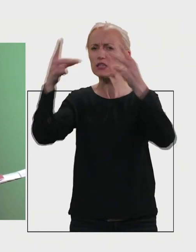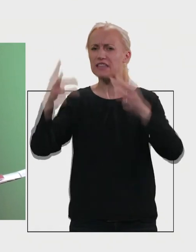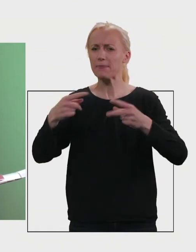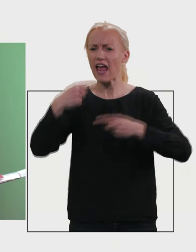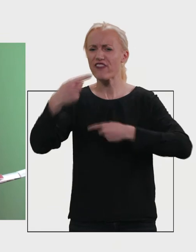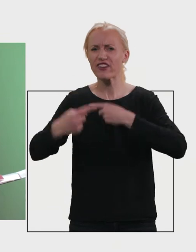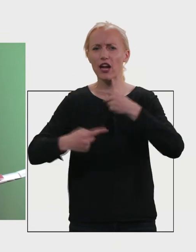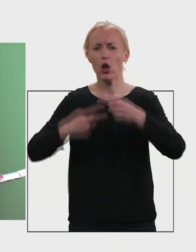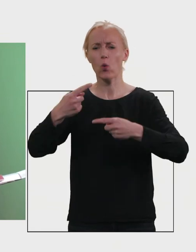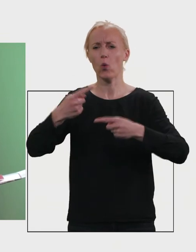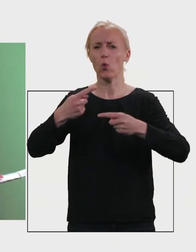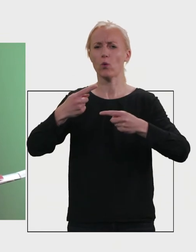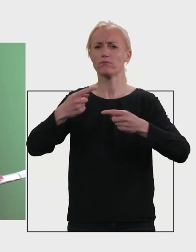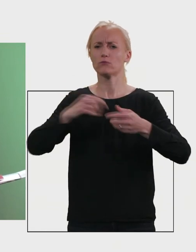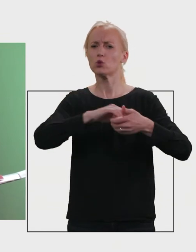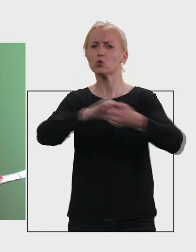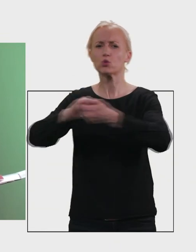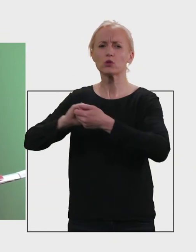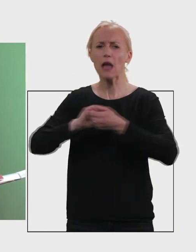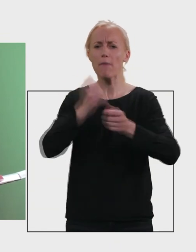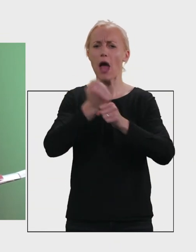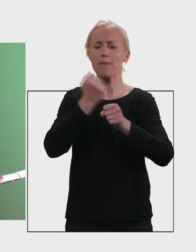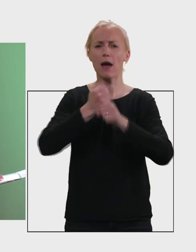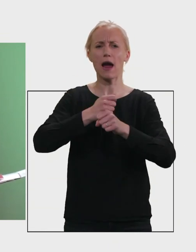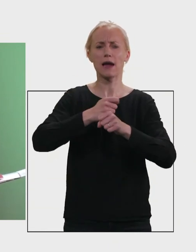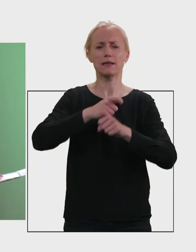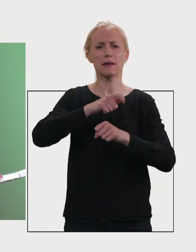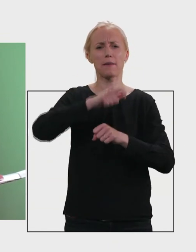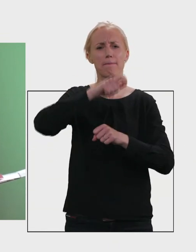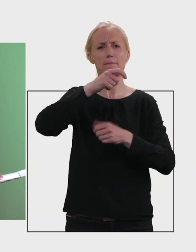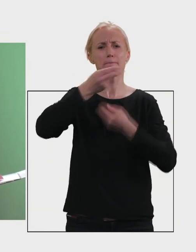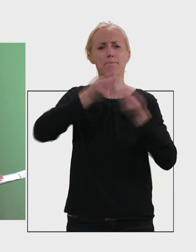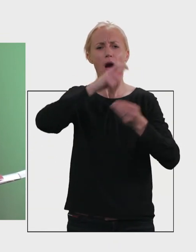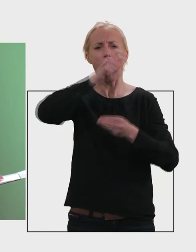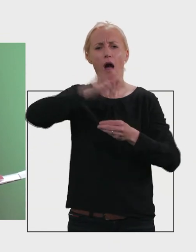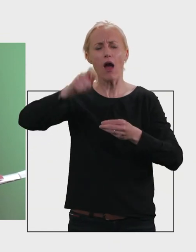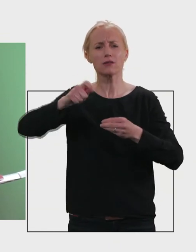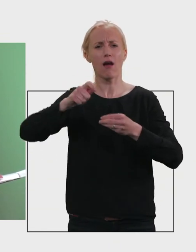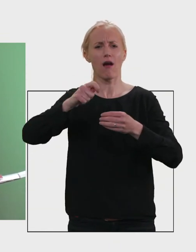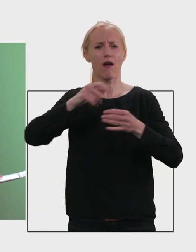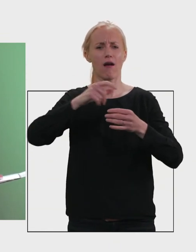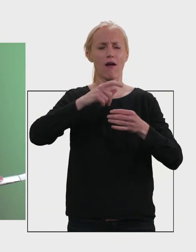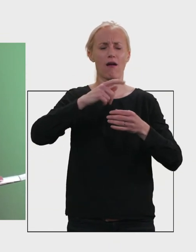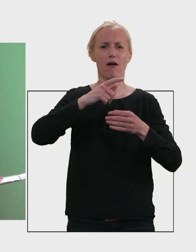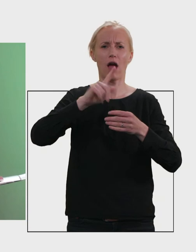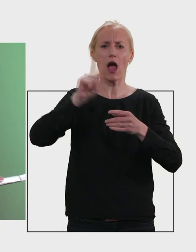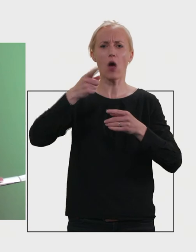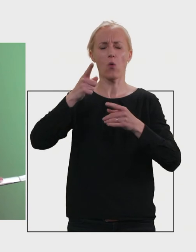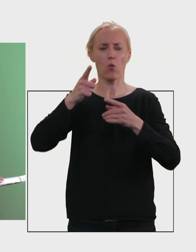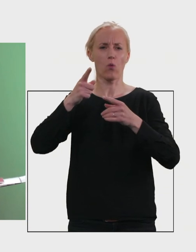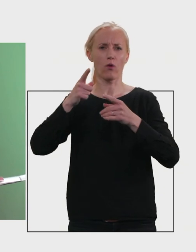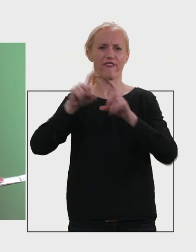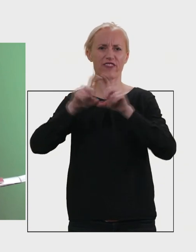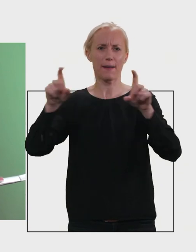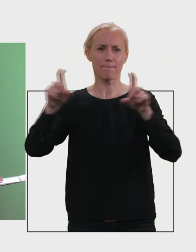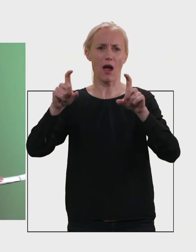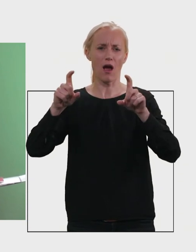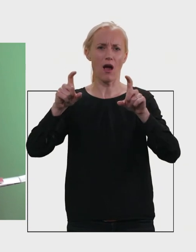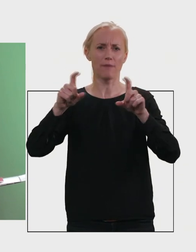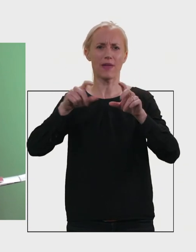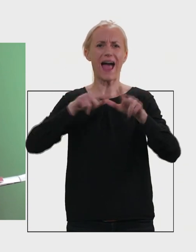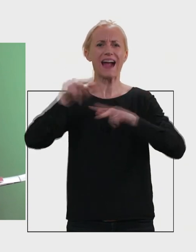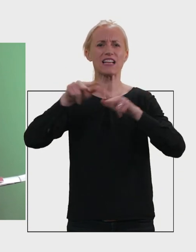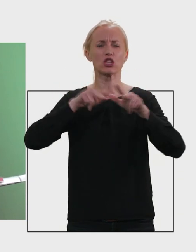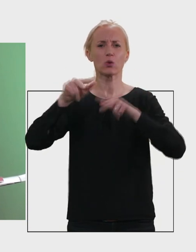die Zusammenarbeit mit den BeraterInnen und der Agentur Inkel Design. Das möchte ich natürlich auch erwähnen, dass die Agentur